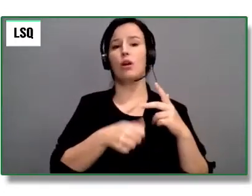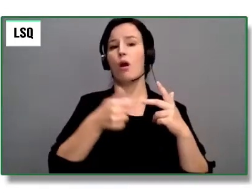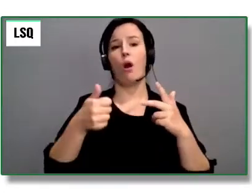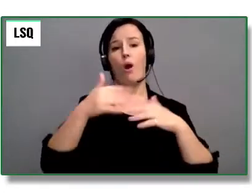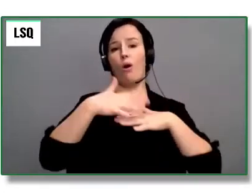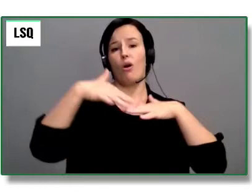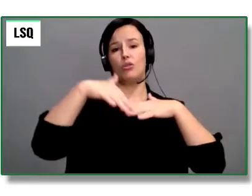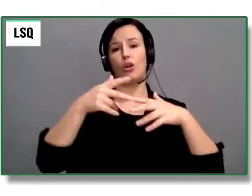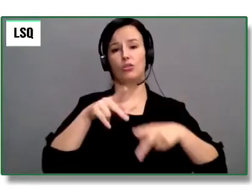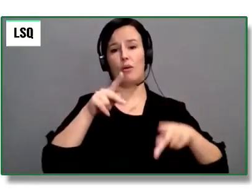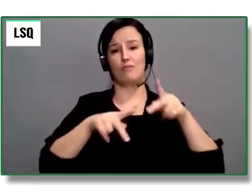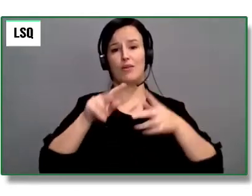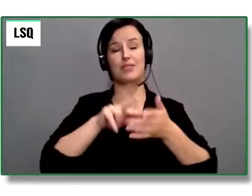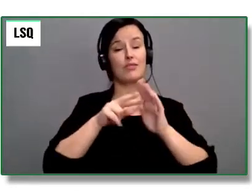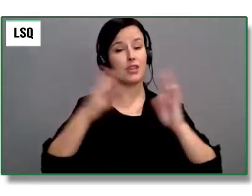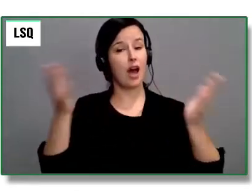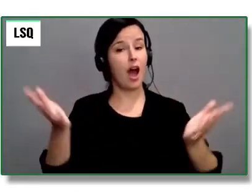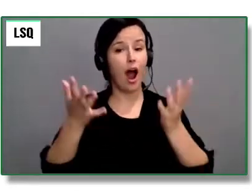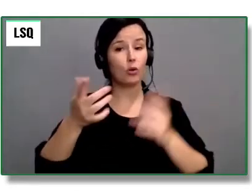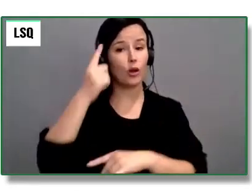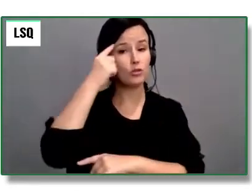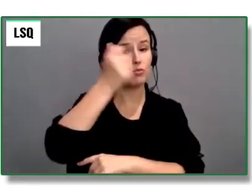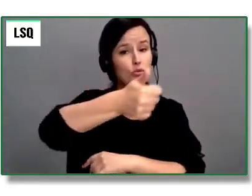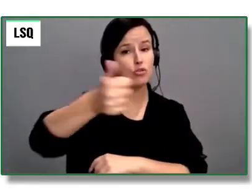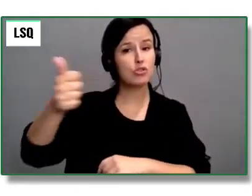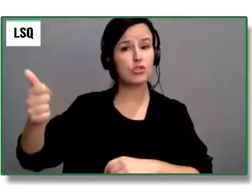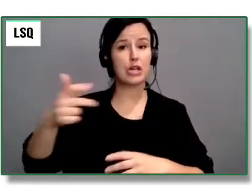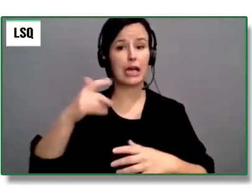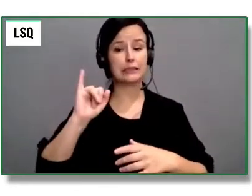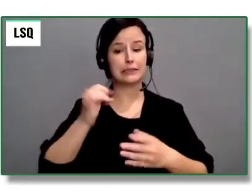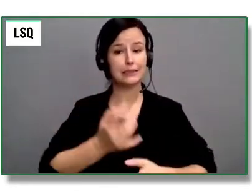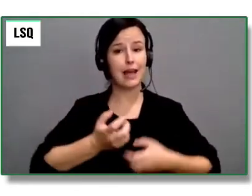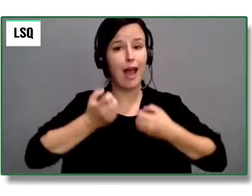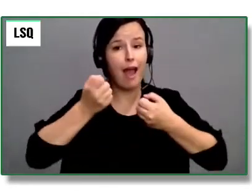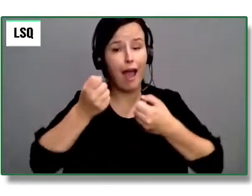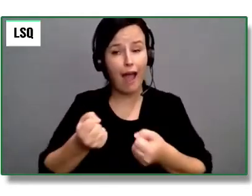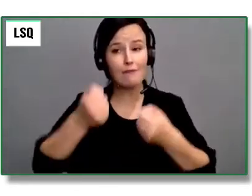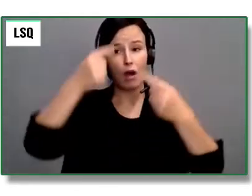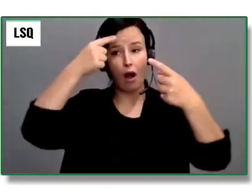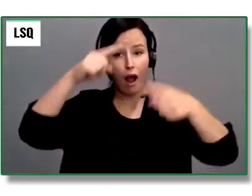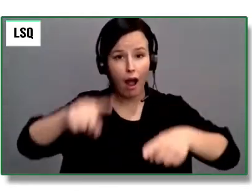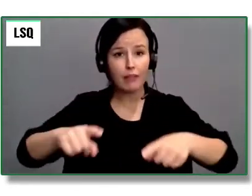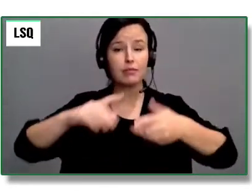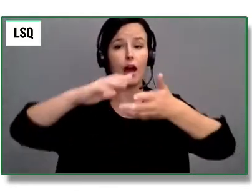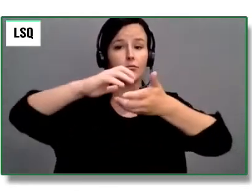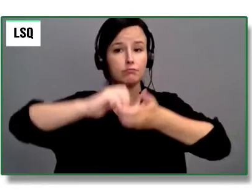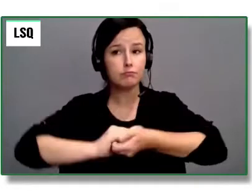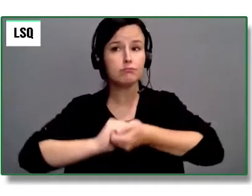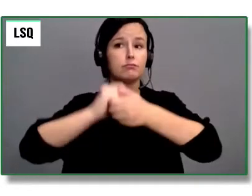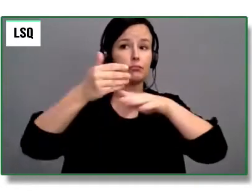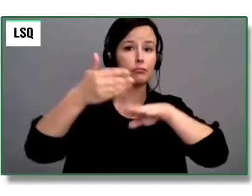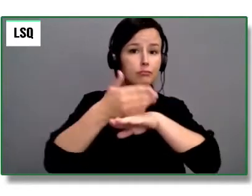tous dans nos efforts donc de réconciliation et d'accessibilité